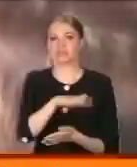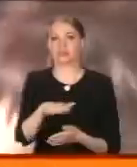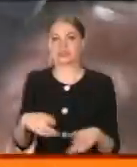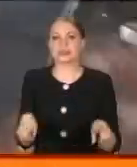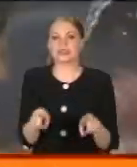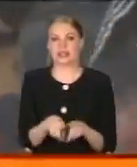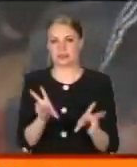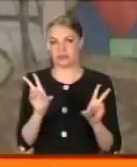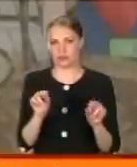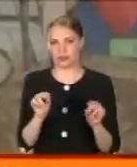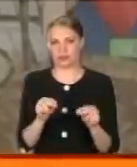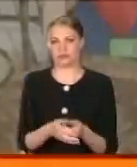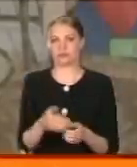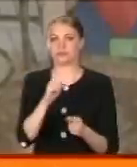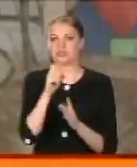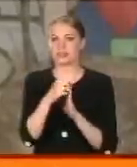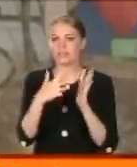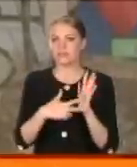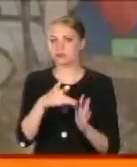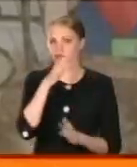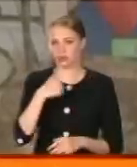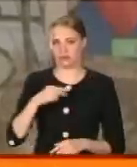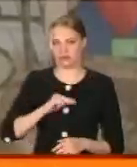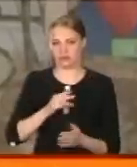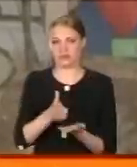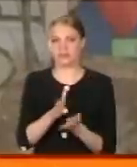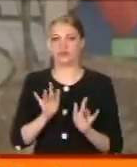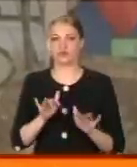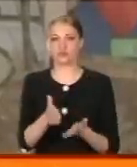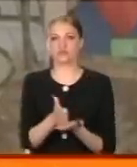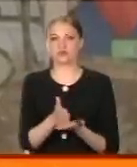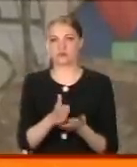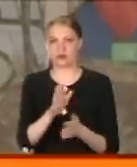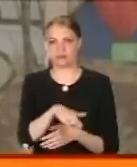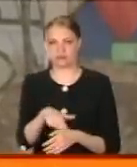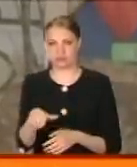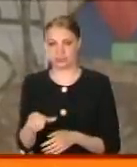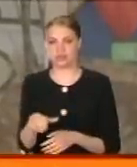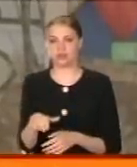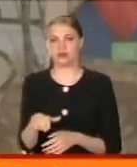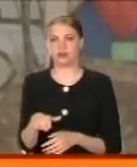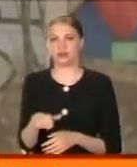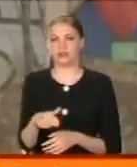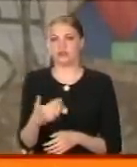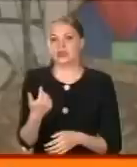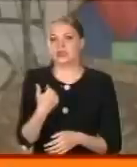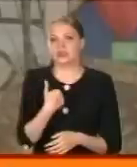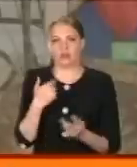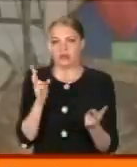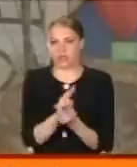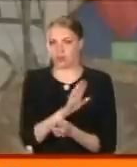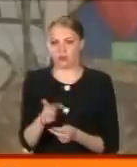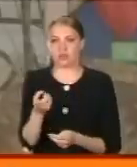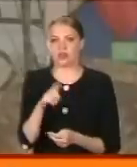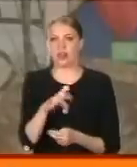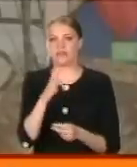дітлахів такими щасливими. За 18 років роботи в службі у справах дітей Рівненської райдержадміністрації, ну я не зустрічала